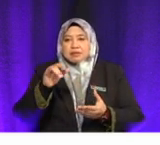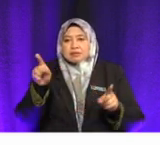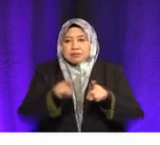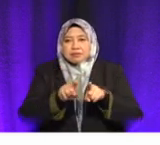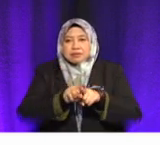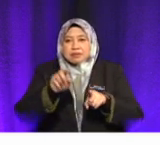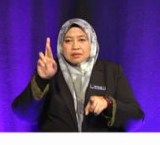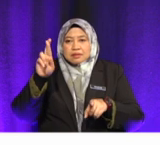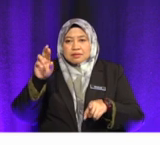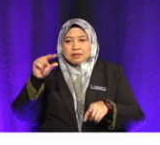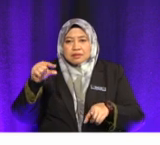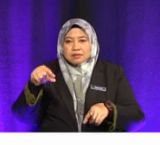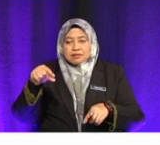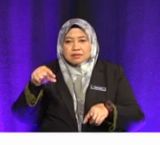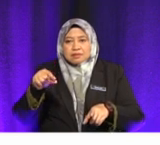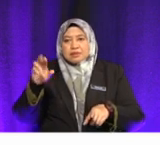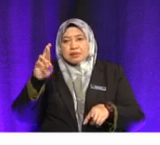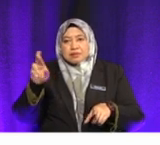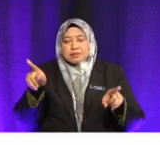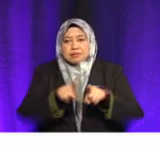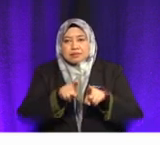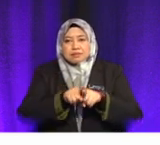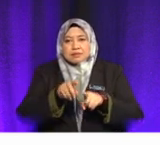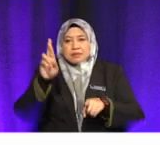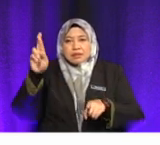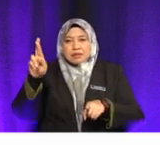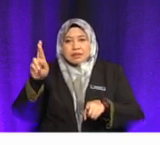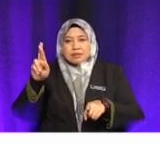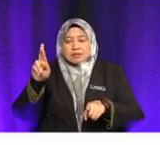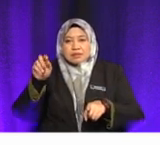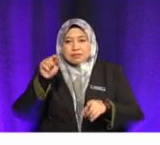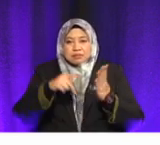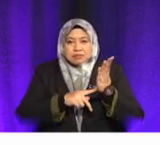Miran Nampak tak kartu adalah sama jadi atu adalah